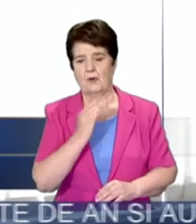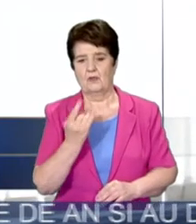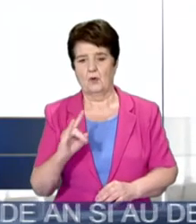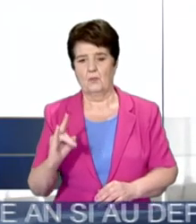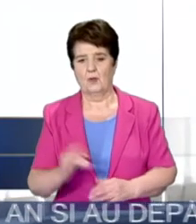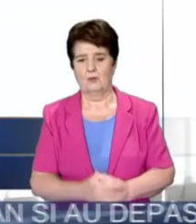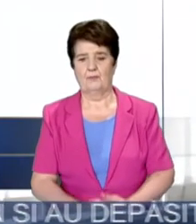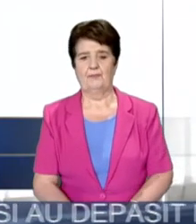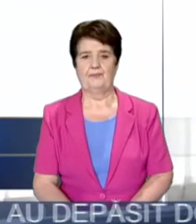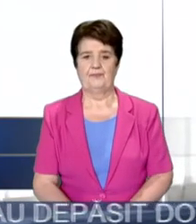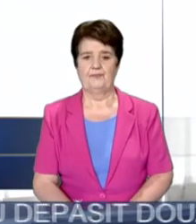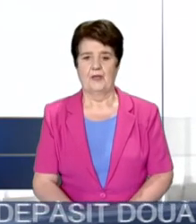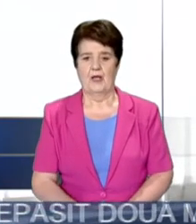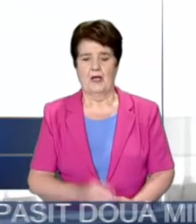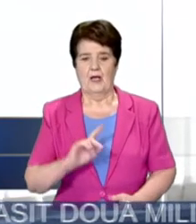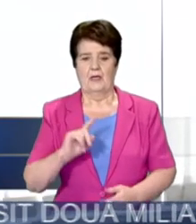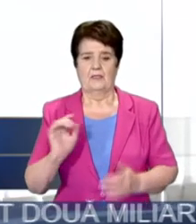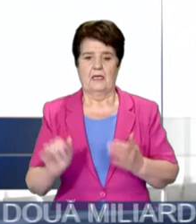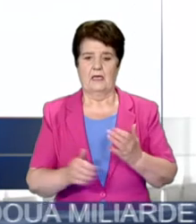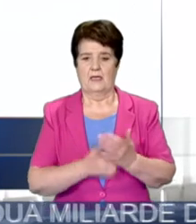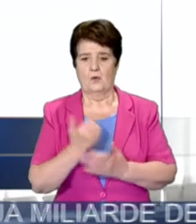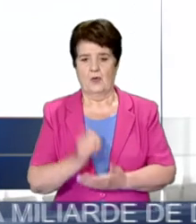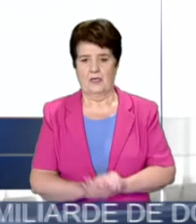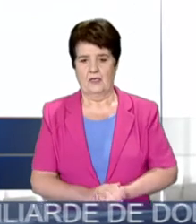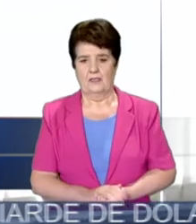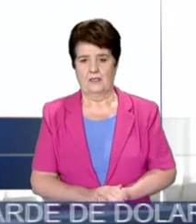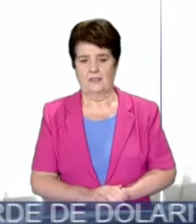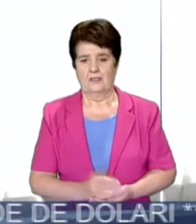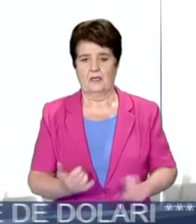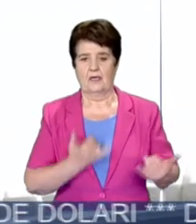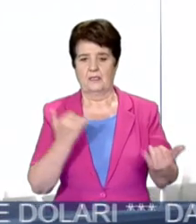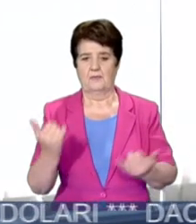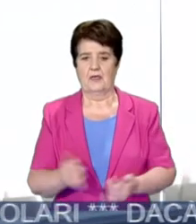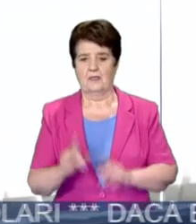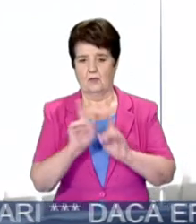dori să reînnoiesc respect deosebit